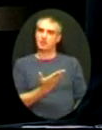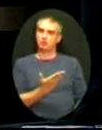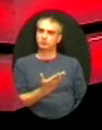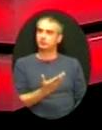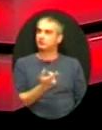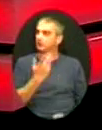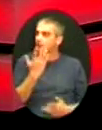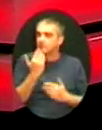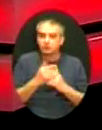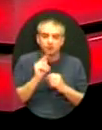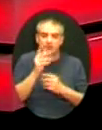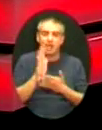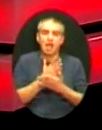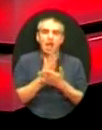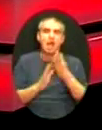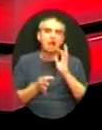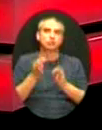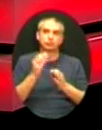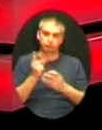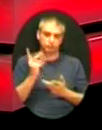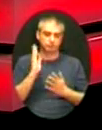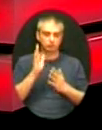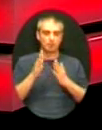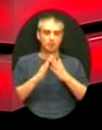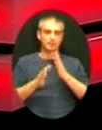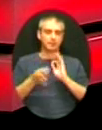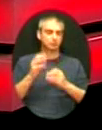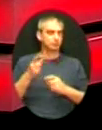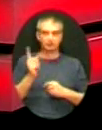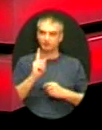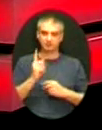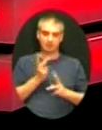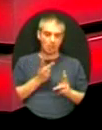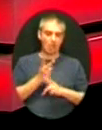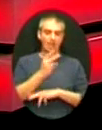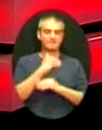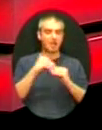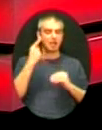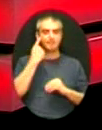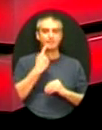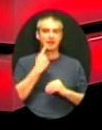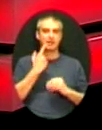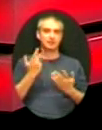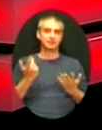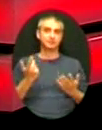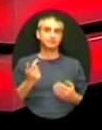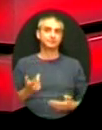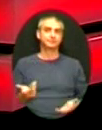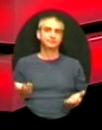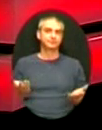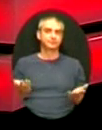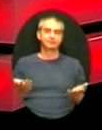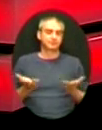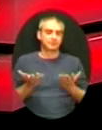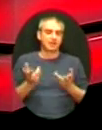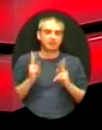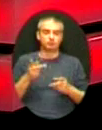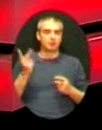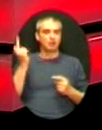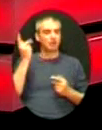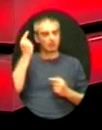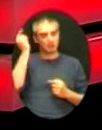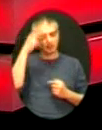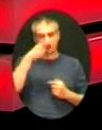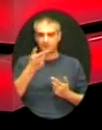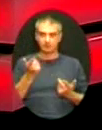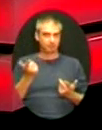בסוף זה הגיע להכרעה שיפוטית, זה הגיע להכרעת בית משפט. וזה לא חצה את הרף הפלילי. אז איך אפשר להסיק את